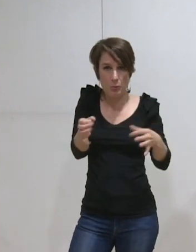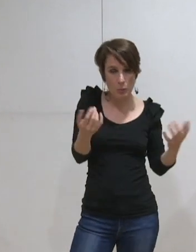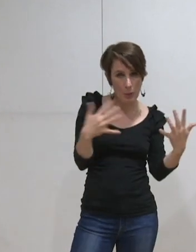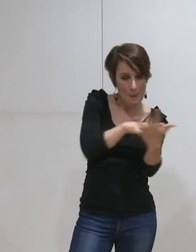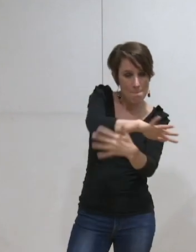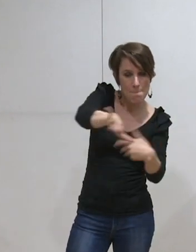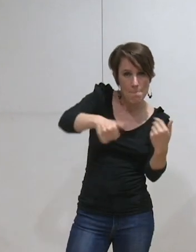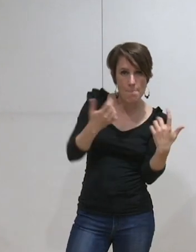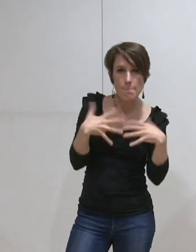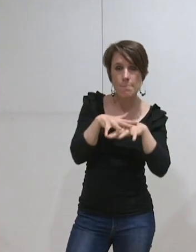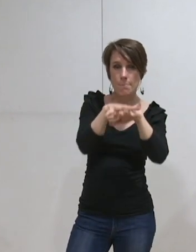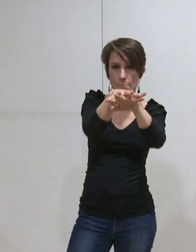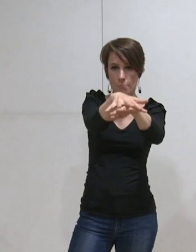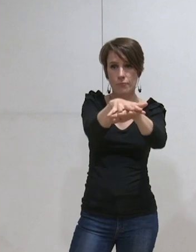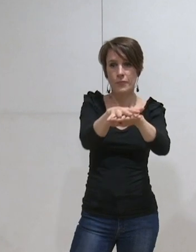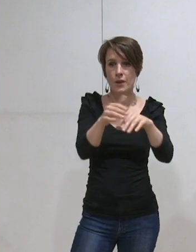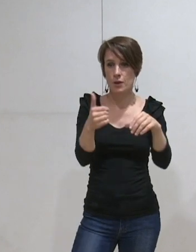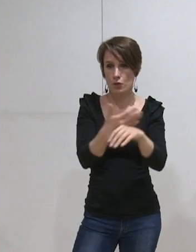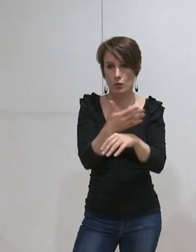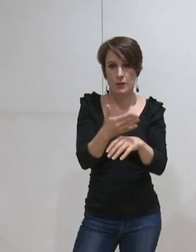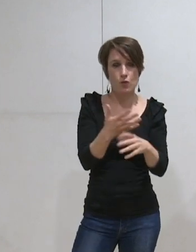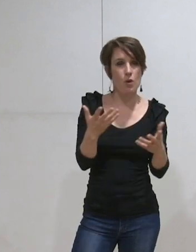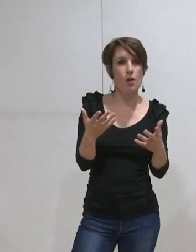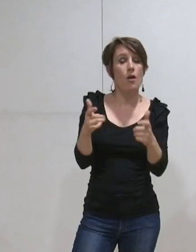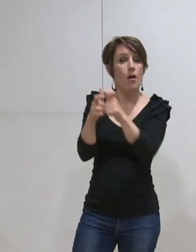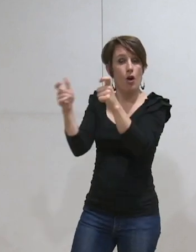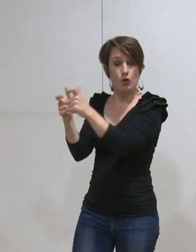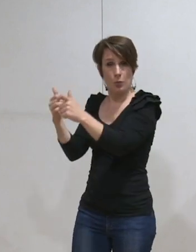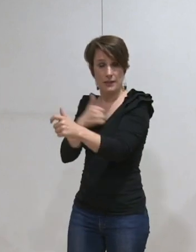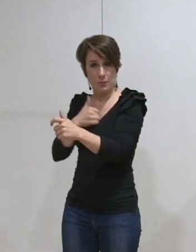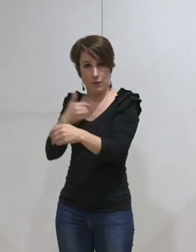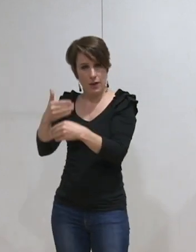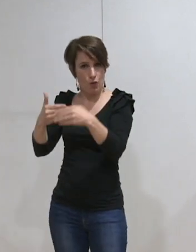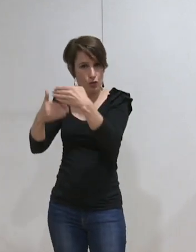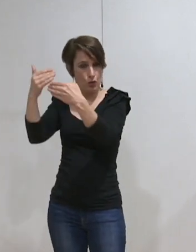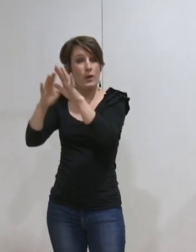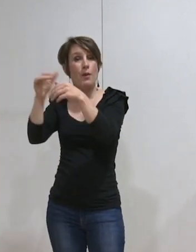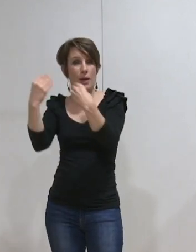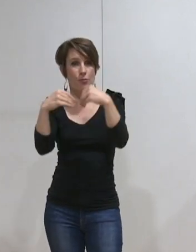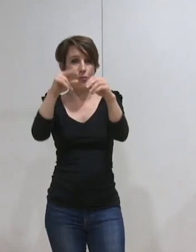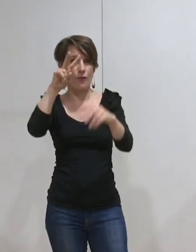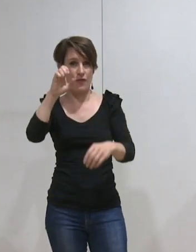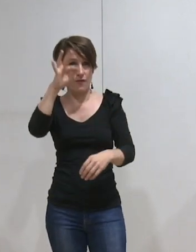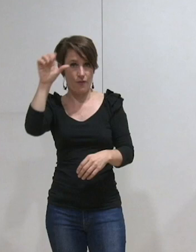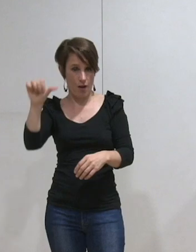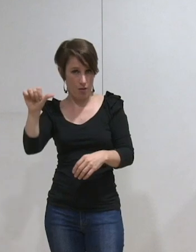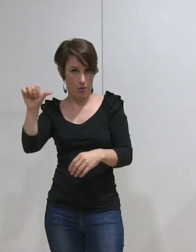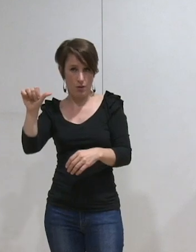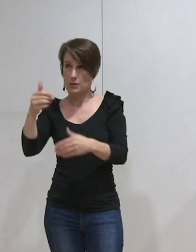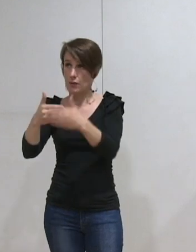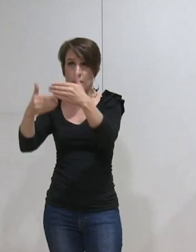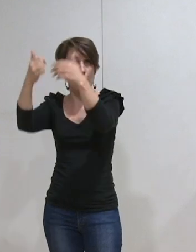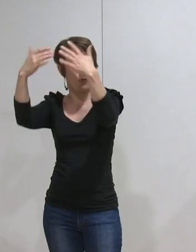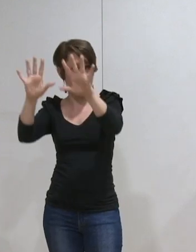le la construction par des promoteurs privés dans le cadre de VEFA de vente en futur État d'achèvement mais